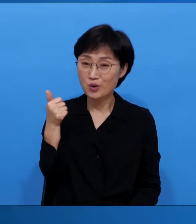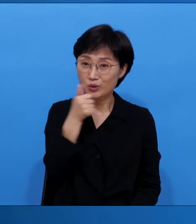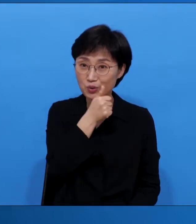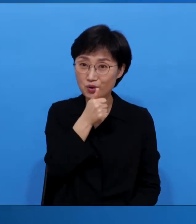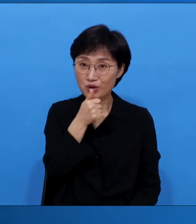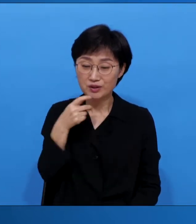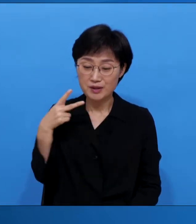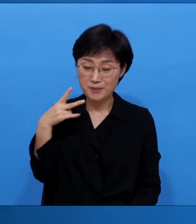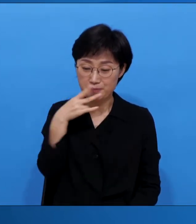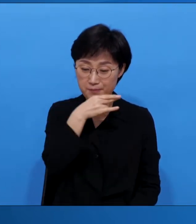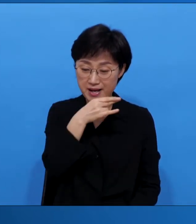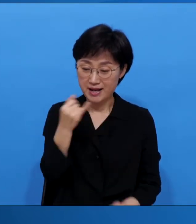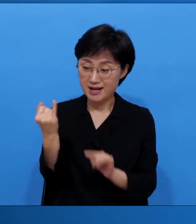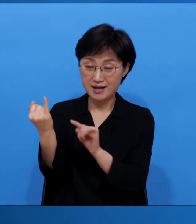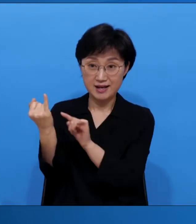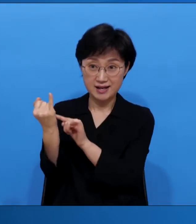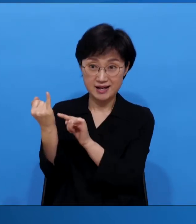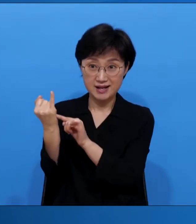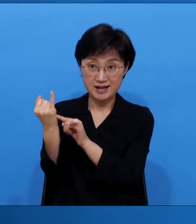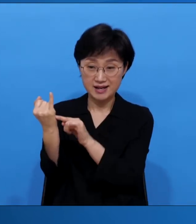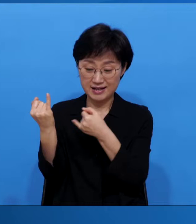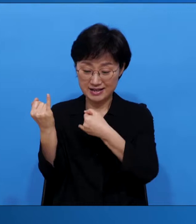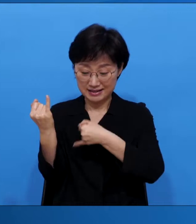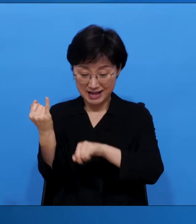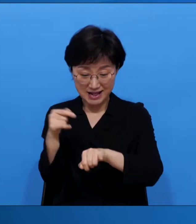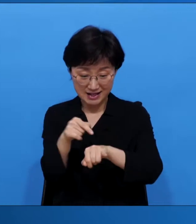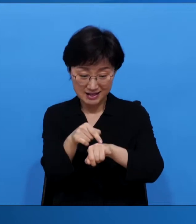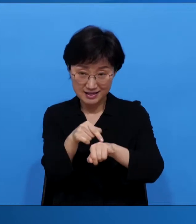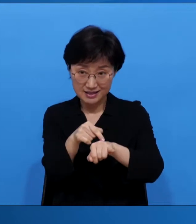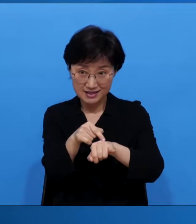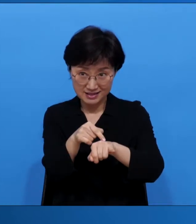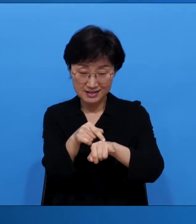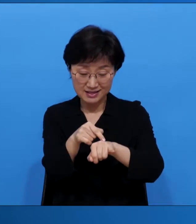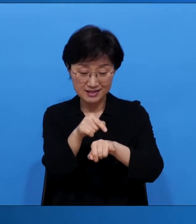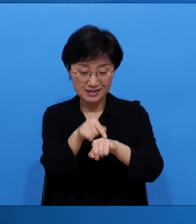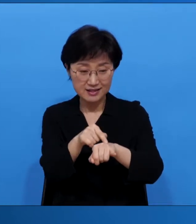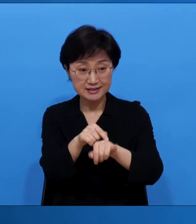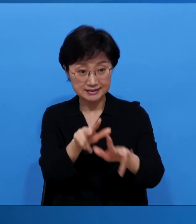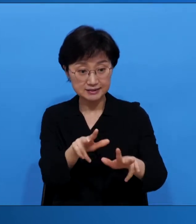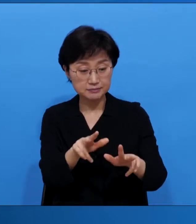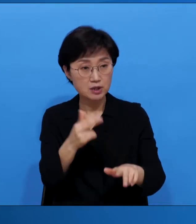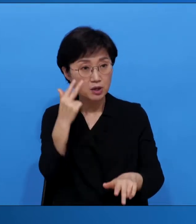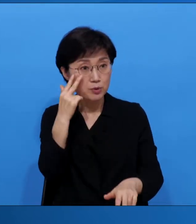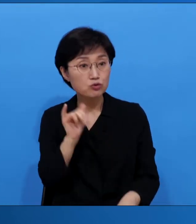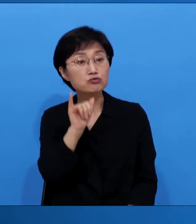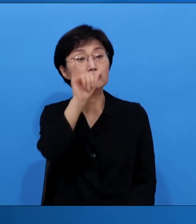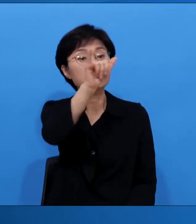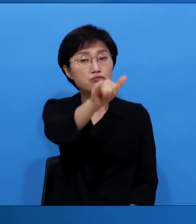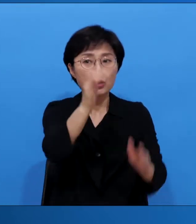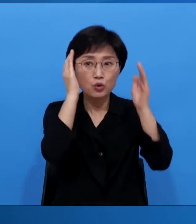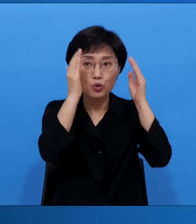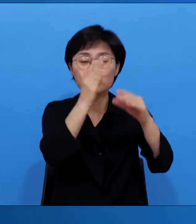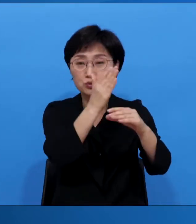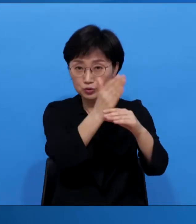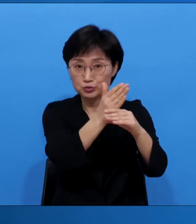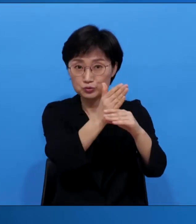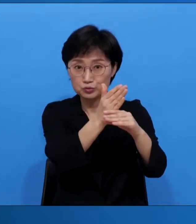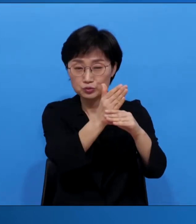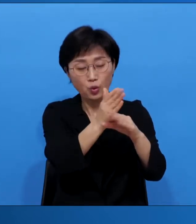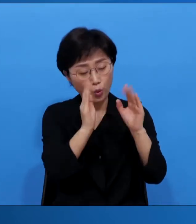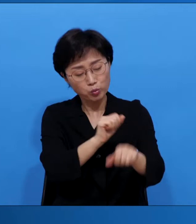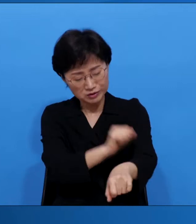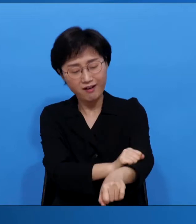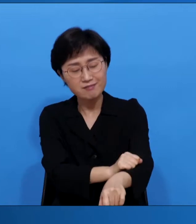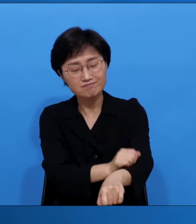딸이 미국까지 지금 공부를 하고 있는데 잘하고 있어요. And so our interpreter, missionary Esther Chang, and her